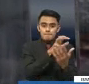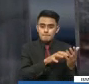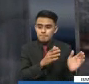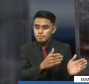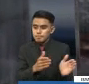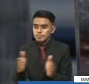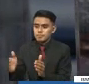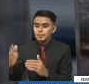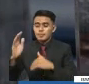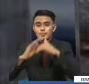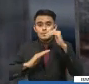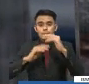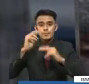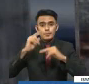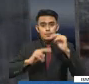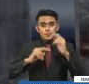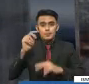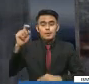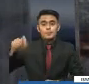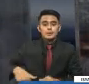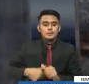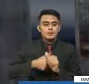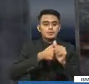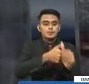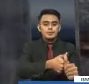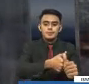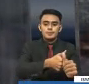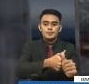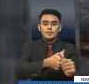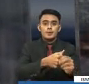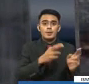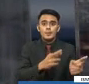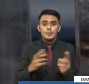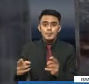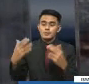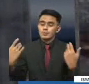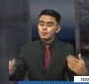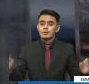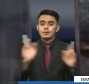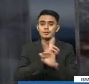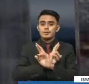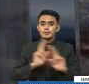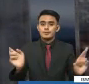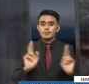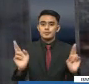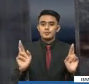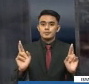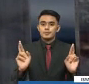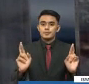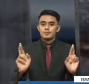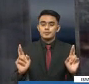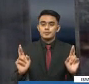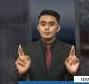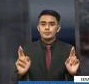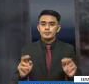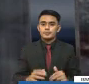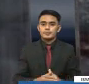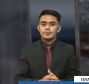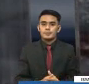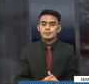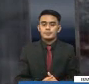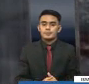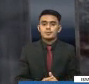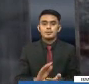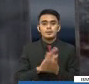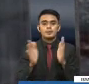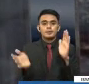negeri dan kerajaan tempatan mesti mengikuti perancangan yang telah disediakan oleh pihak Perak Perubahan